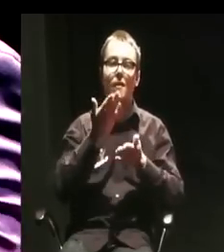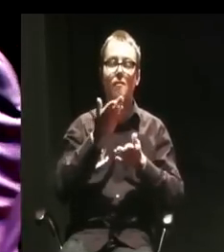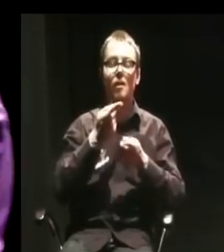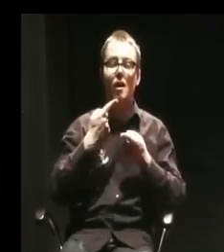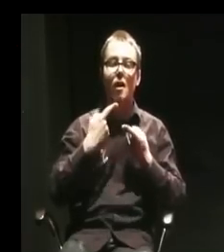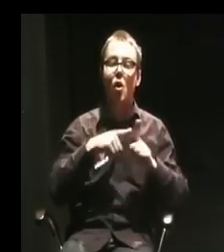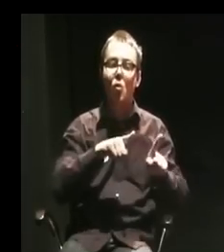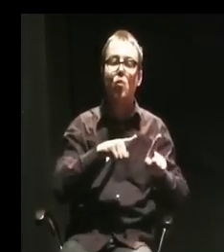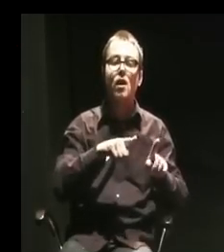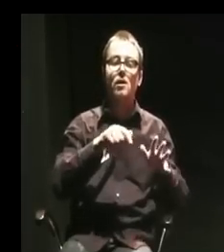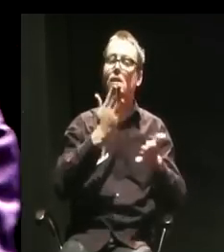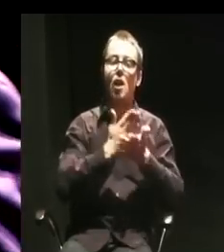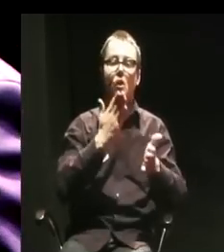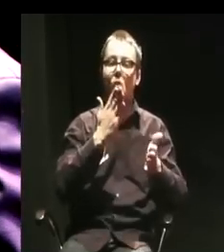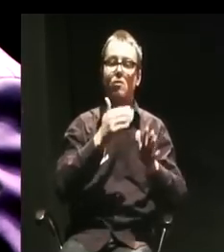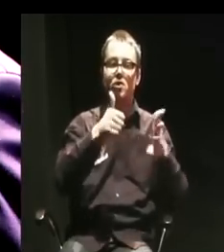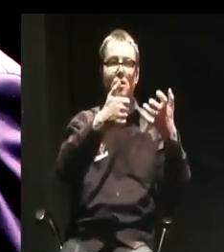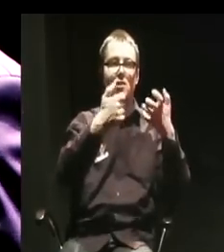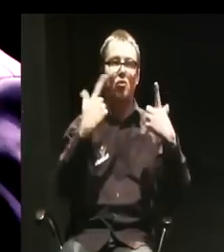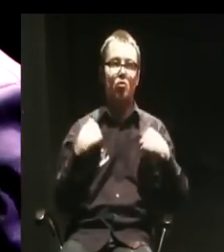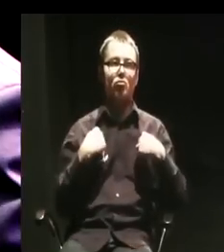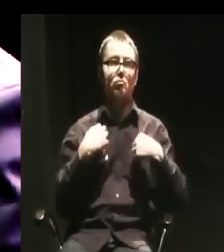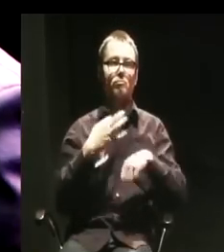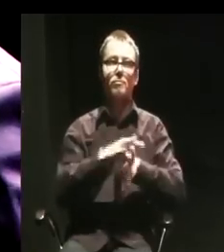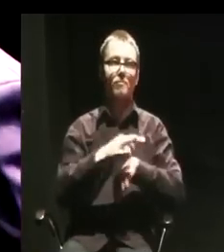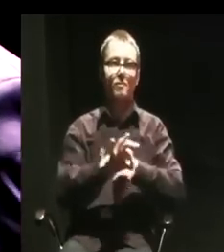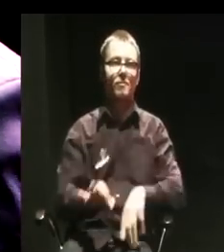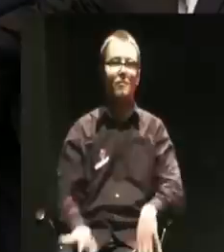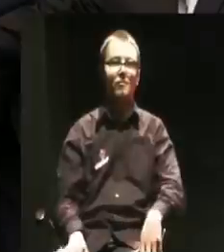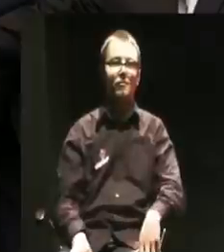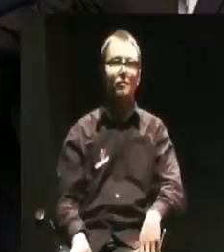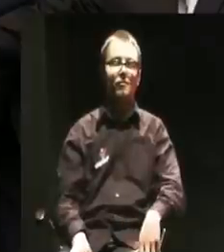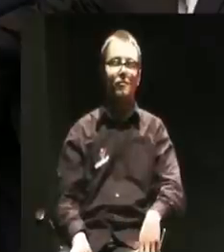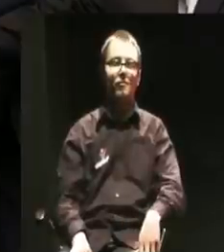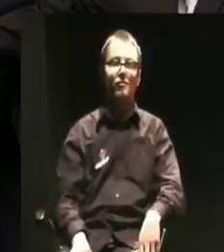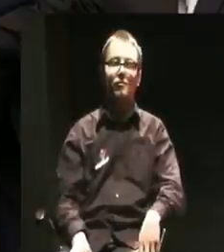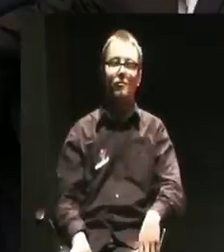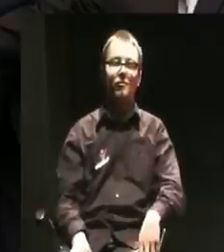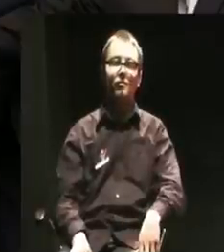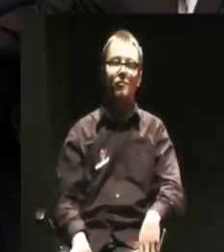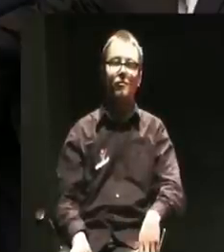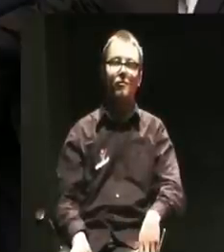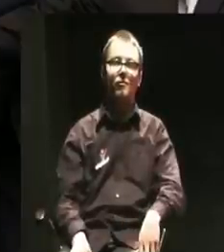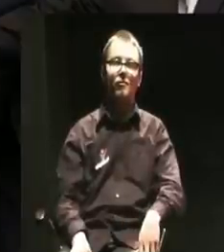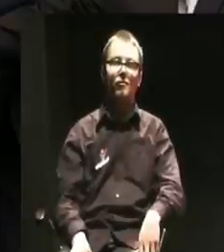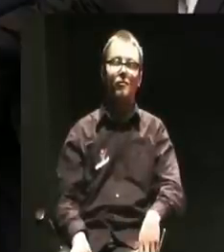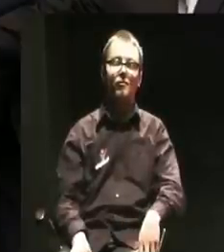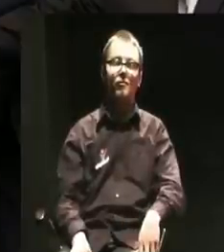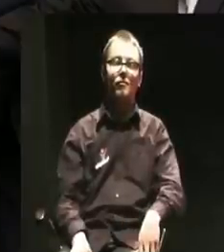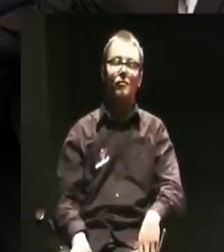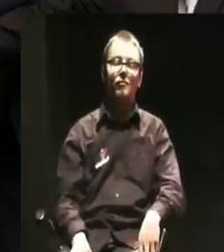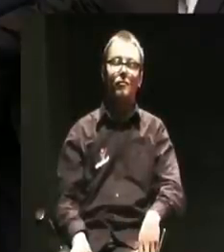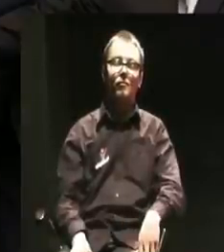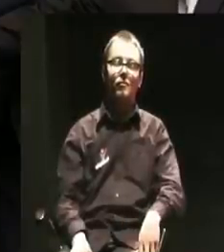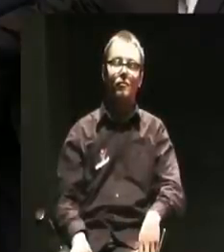klubach, widzicie ich w restauracjach, widzicie ich na ulicach. To stanowi, że to miasto jest naprawdę fantastyczne. No